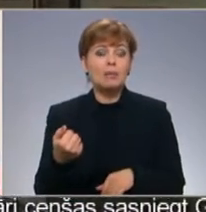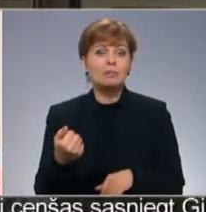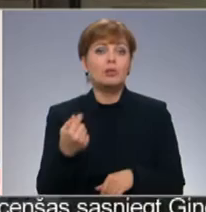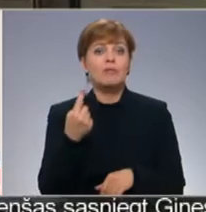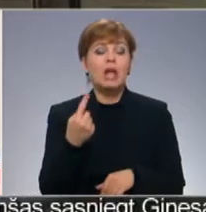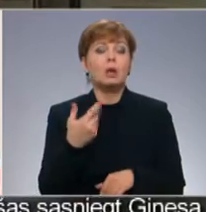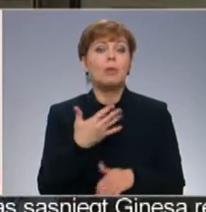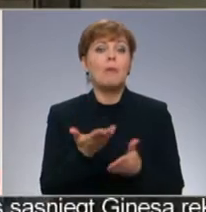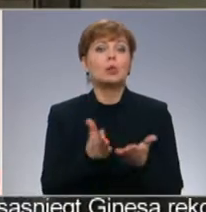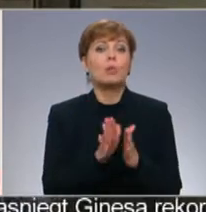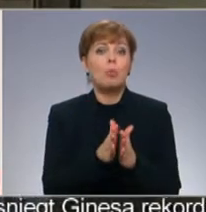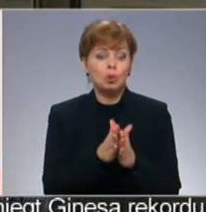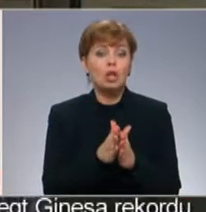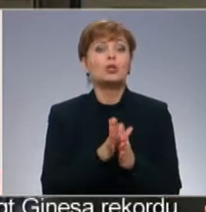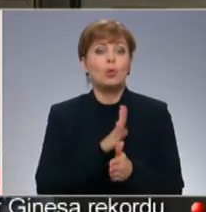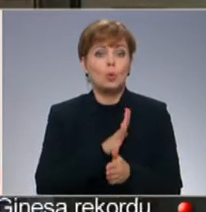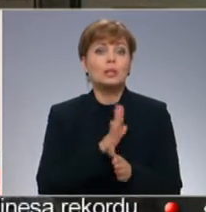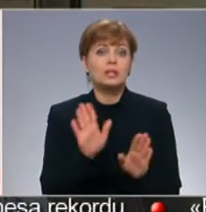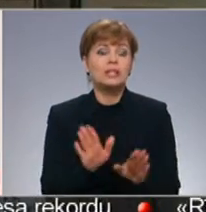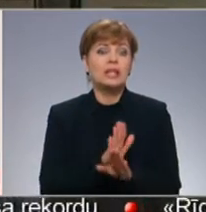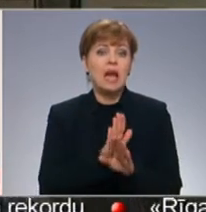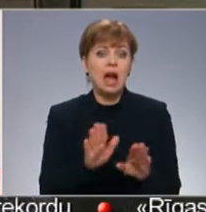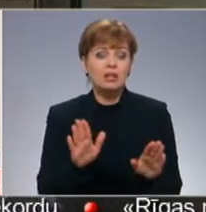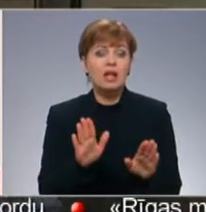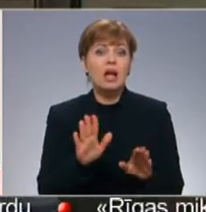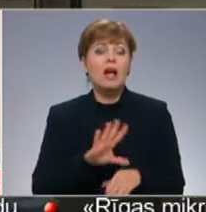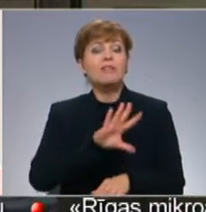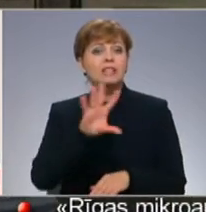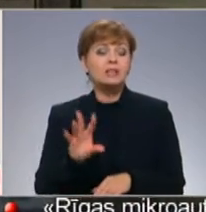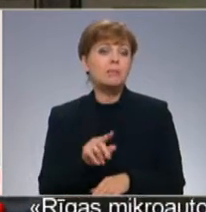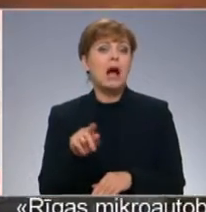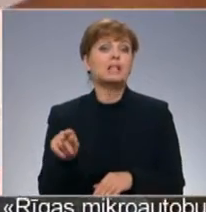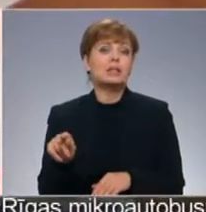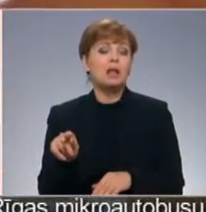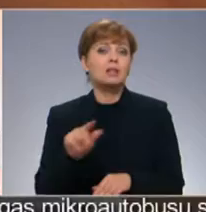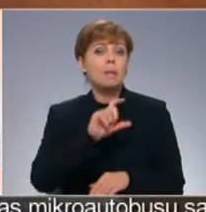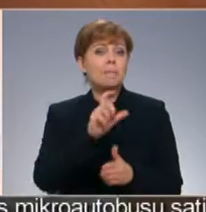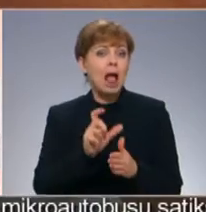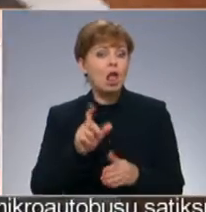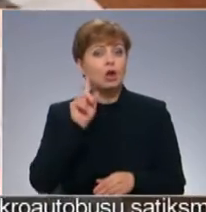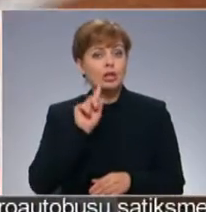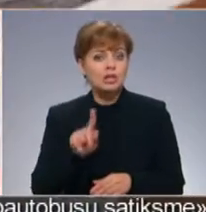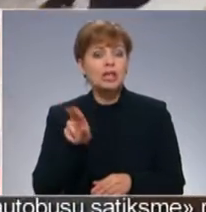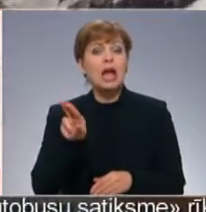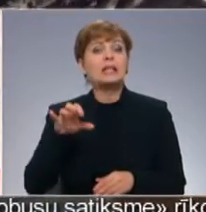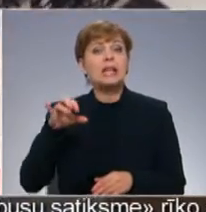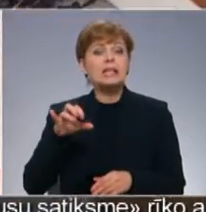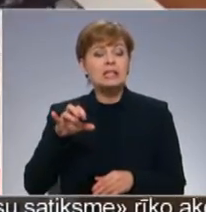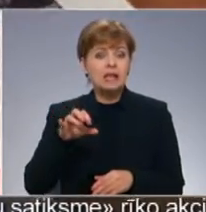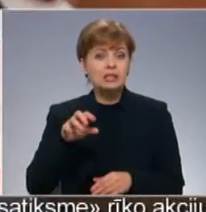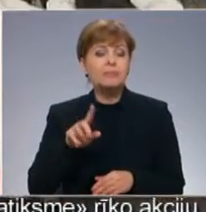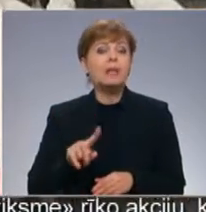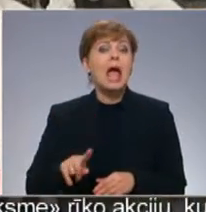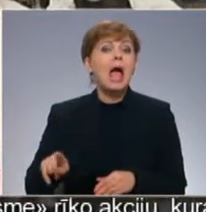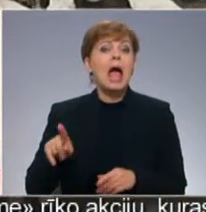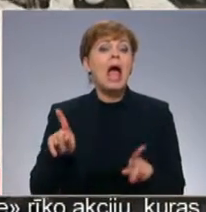un nu, dziedi, jā. Nu, jā, es domāju, ka viņa vismaz tās melodijas zinās. Par Nīces etnogrāfiskā ansambļa